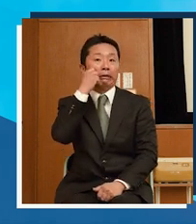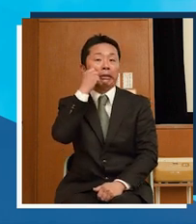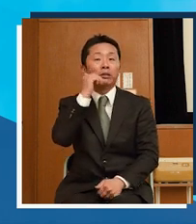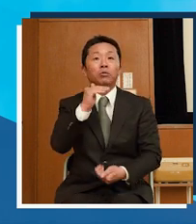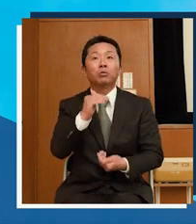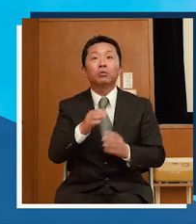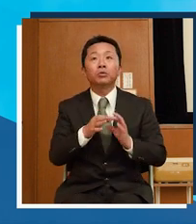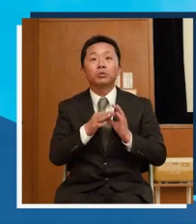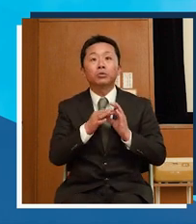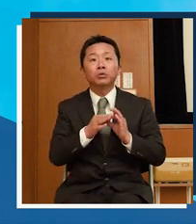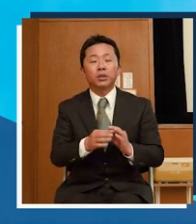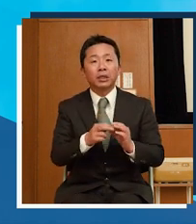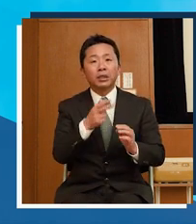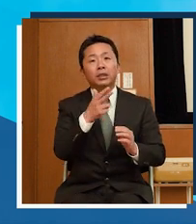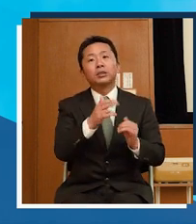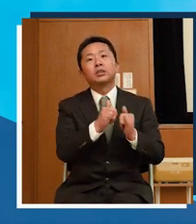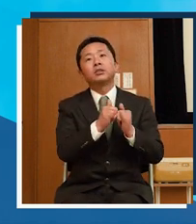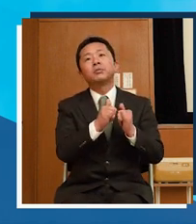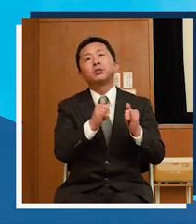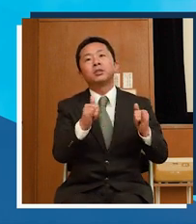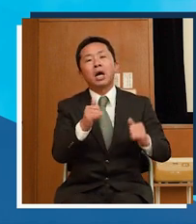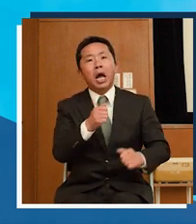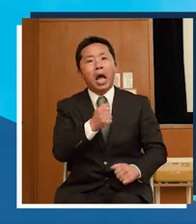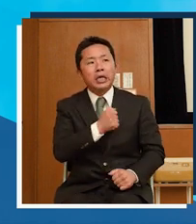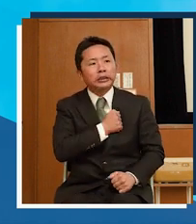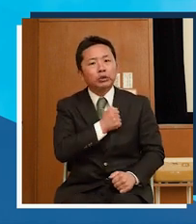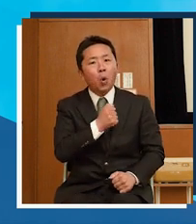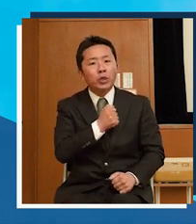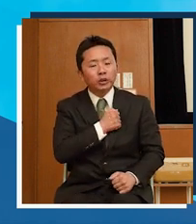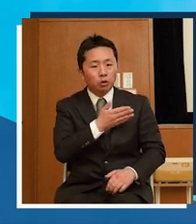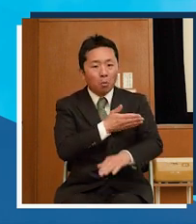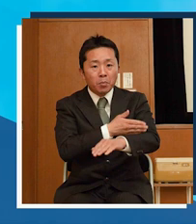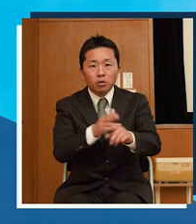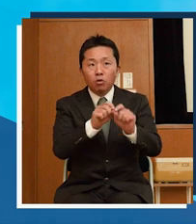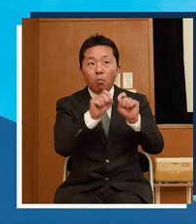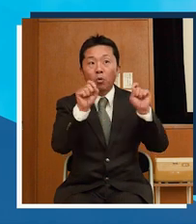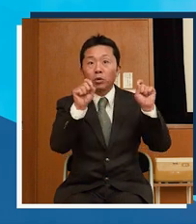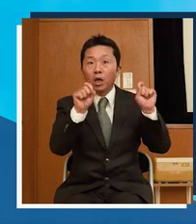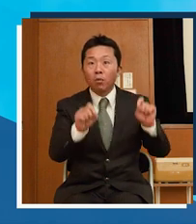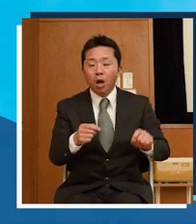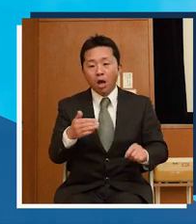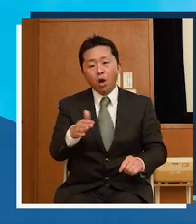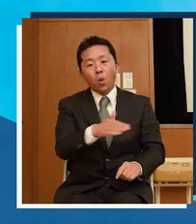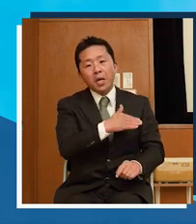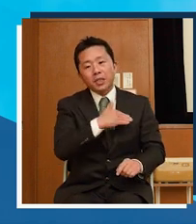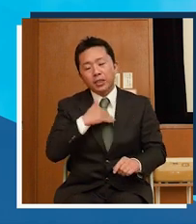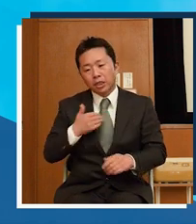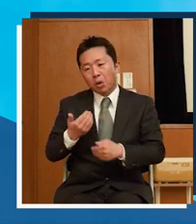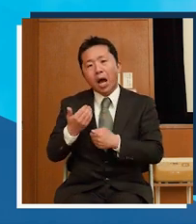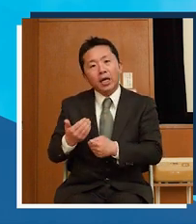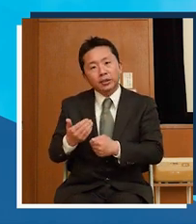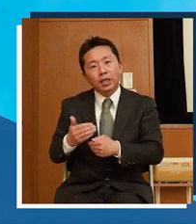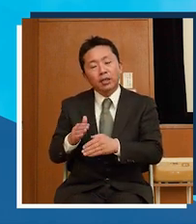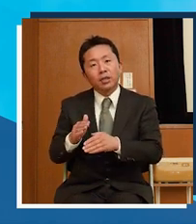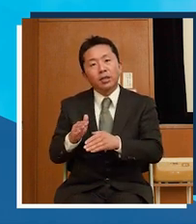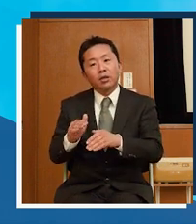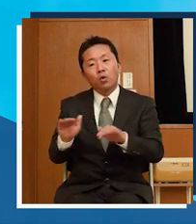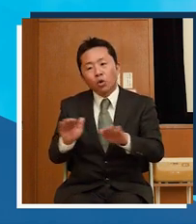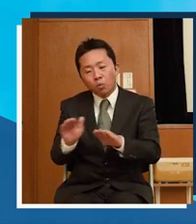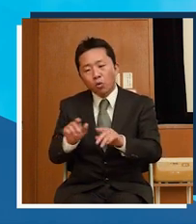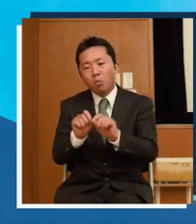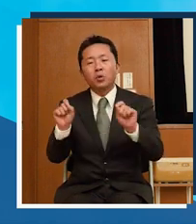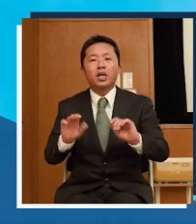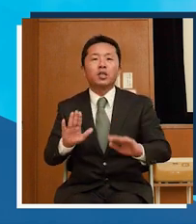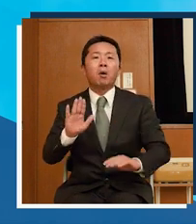について多くの市民の皆さんが命の水の問題は私たちの赤ちゃんや子供たちの命の問題でもある